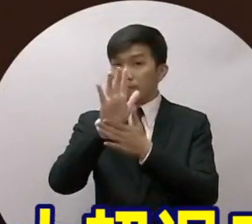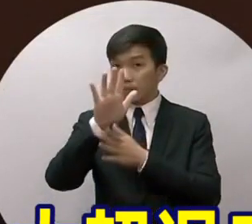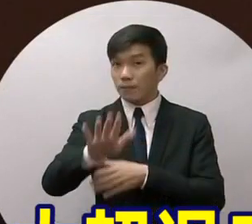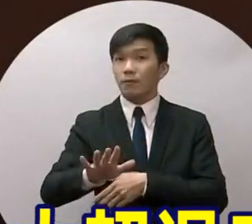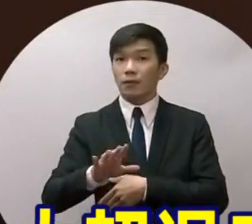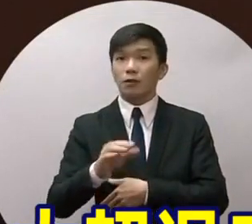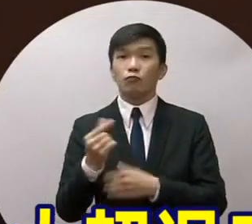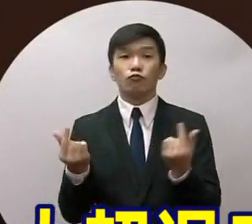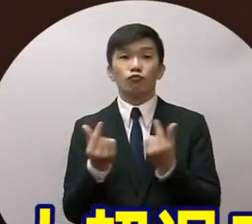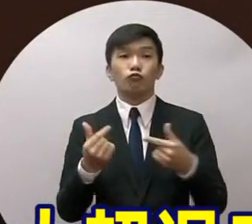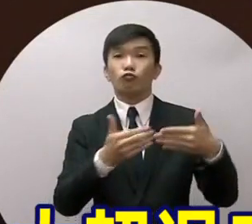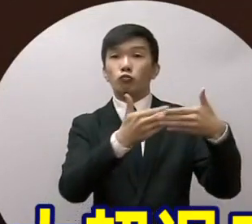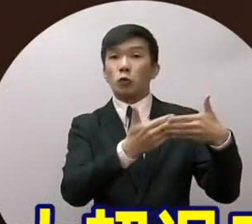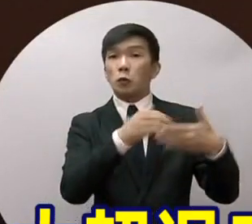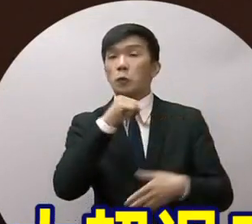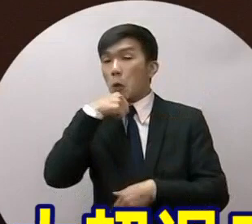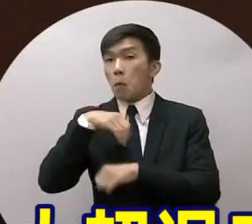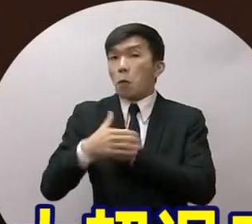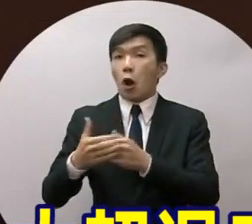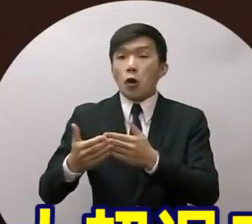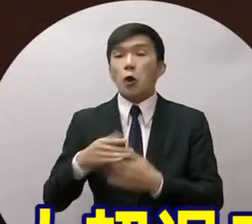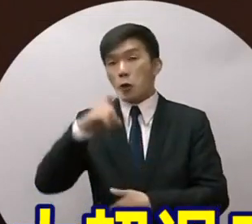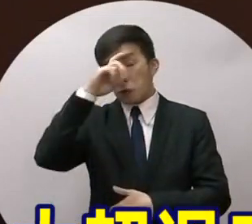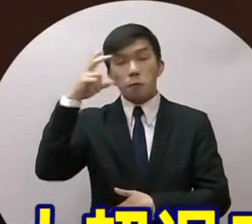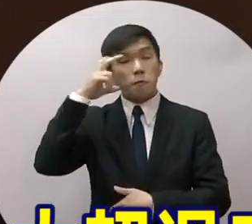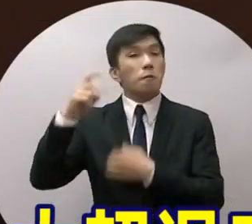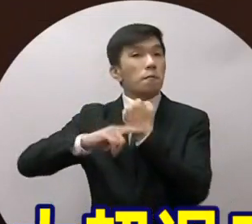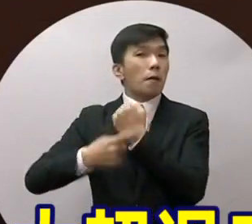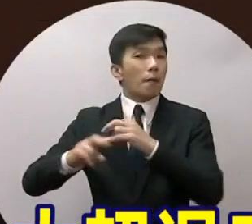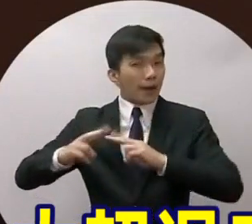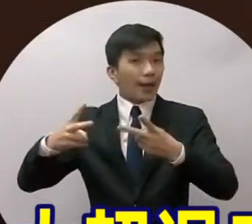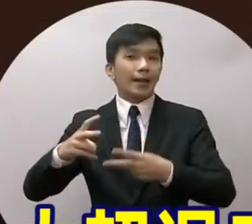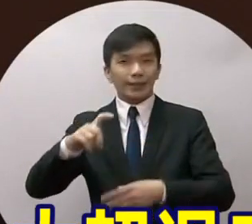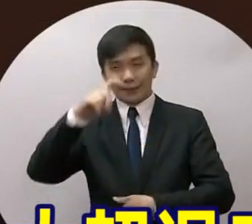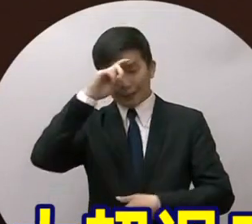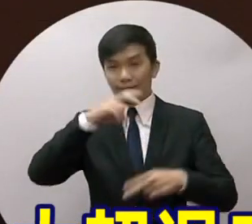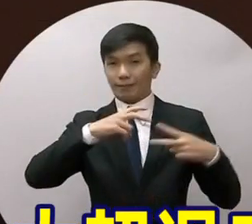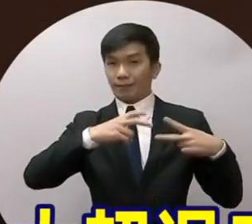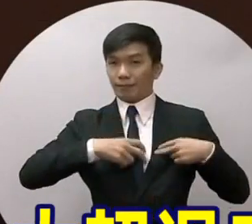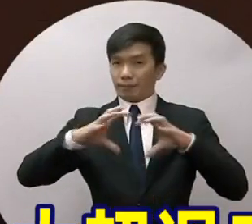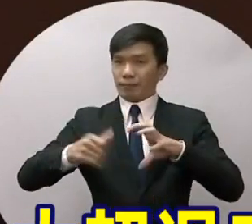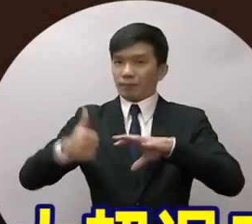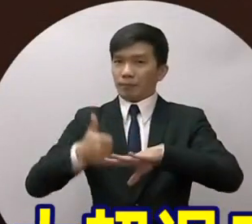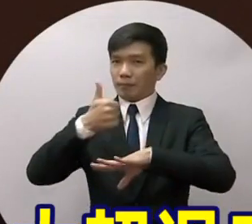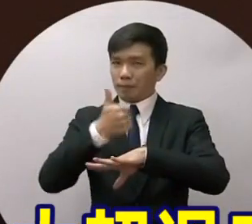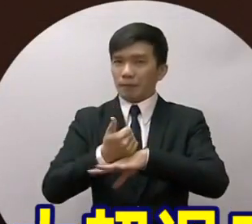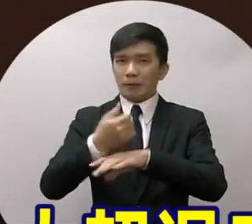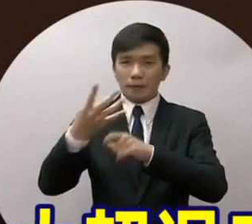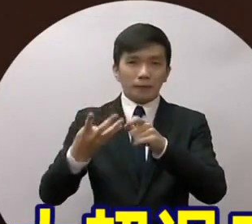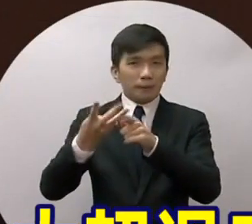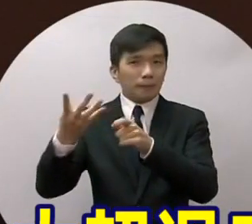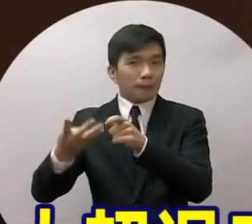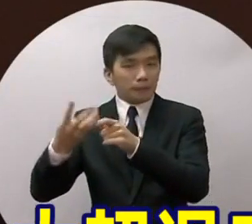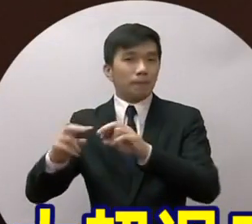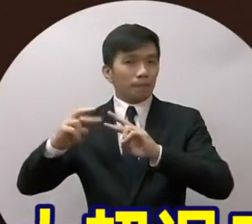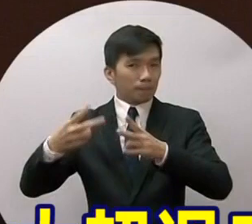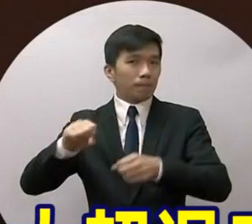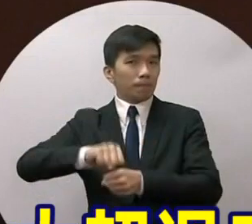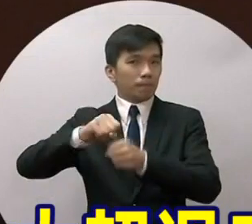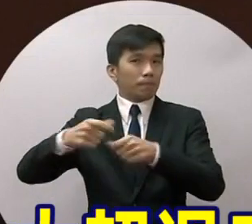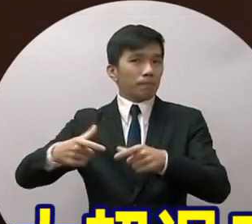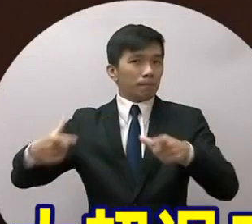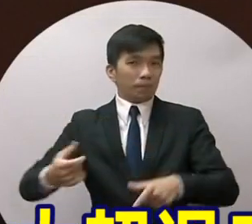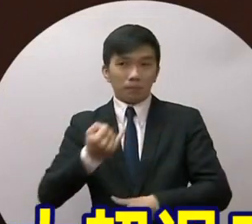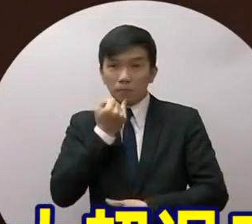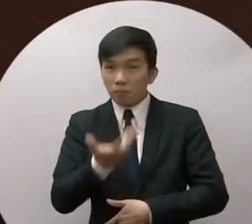理由修宪，把总统的任期延下去，这不也是顺理成章吗？吕秀莲前